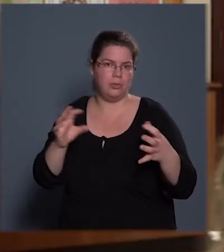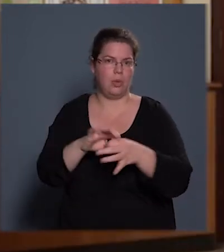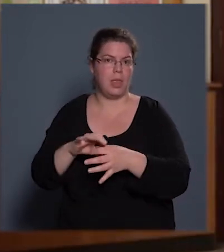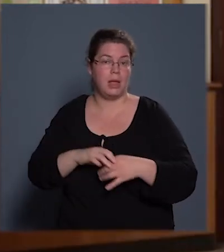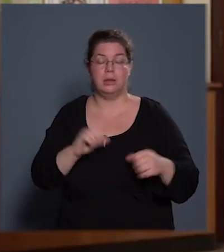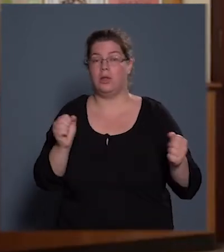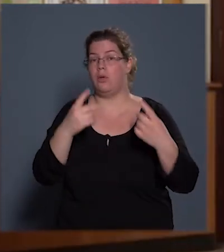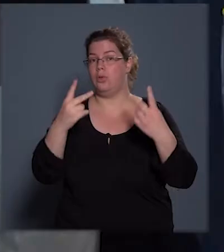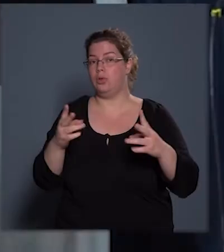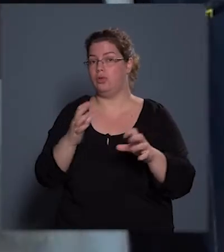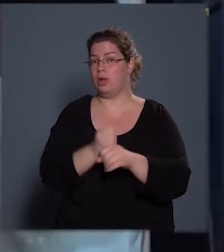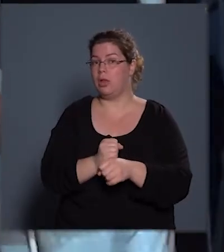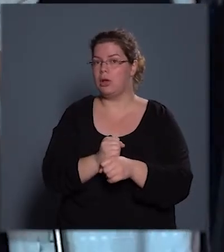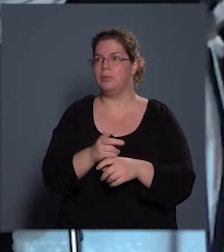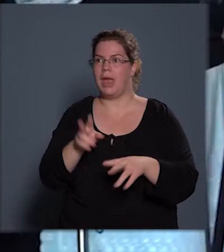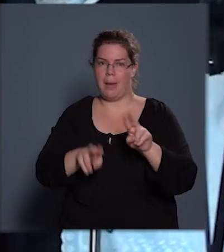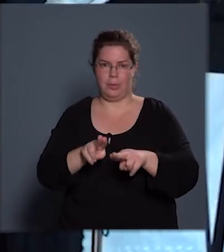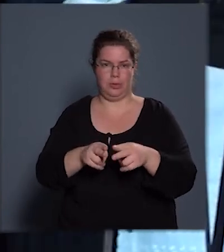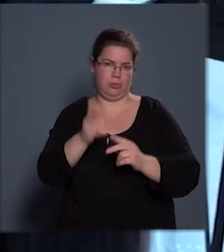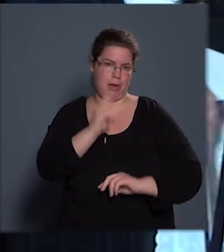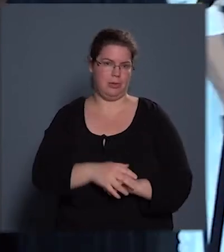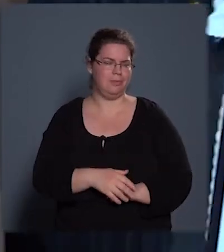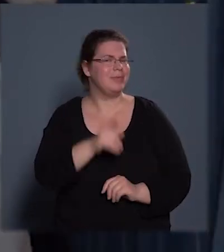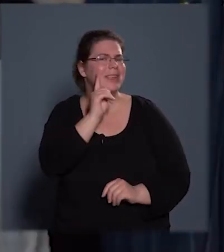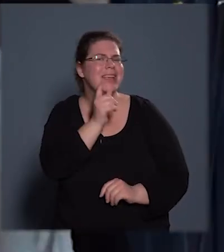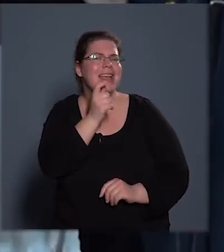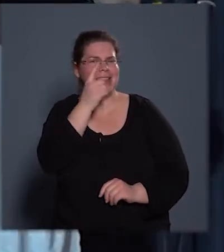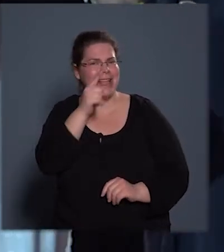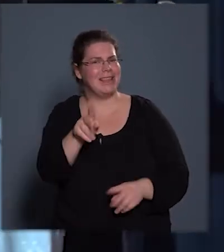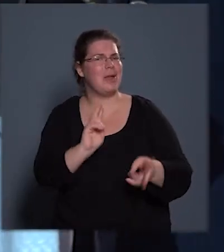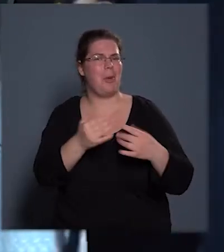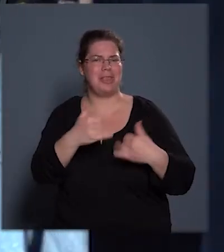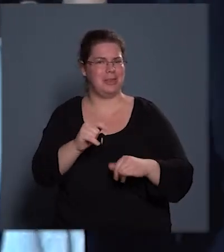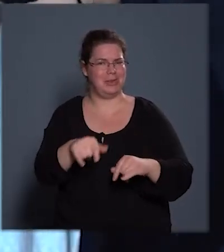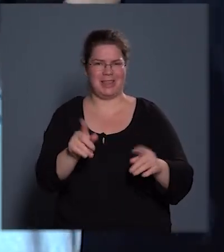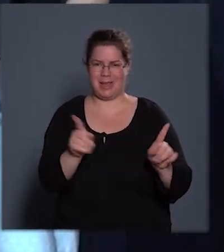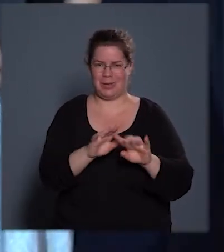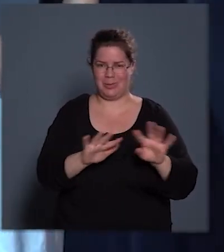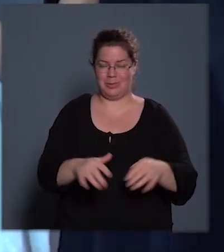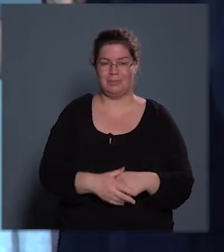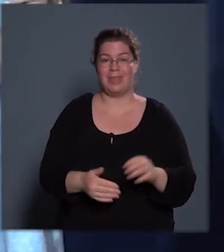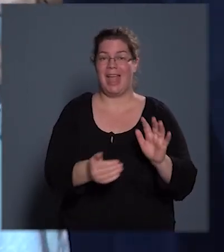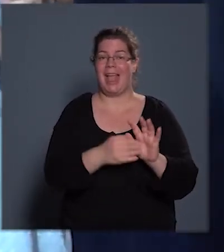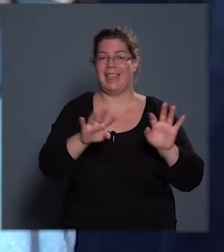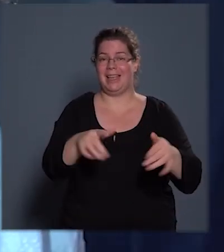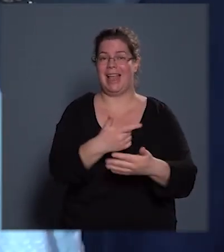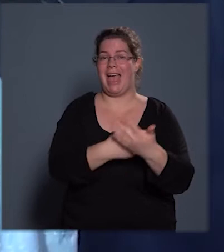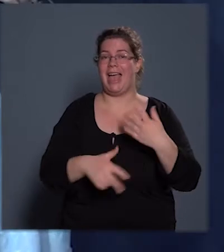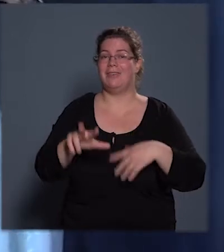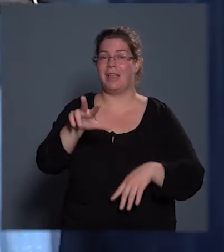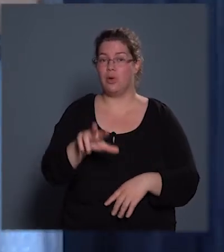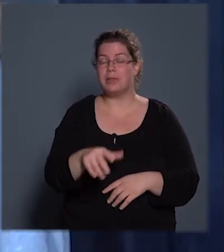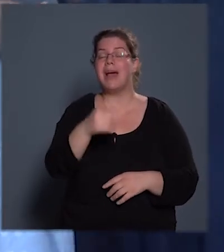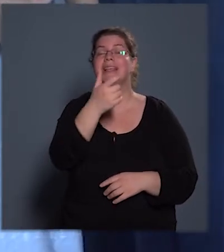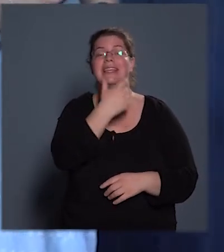fontosnak tartom, hogy ezt ápoljuk és megőrizzük. Itza néni, hogy indult ez a kórus? Ezt 1978-ban idősebb Cvik